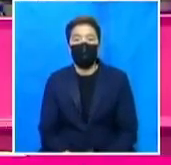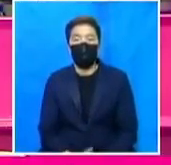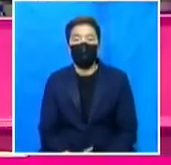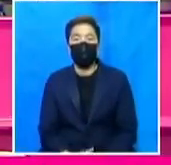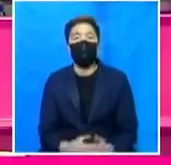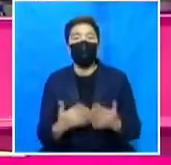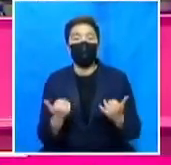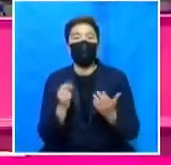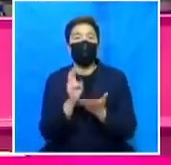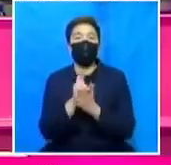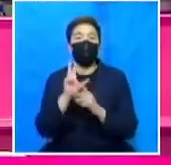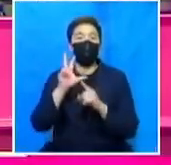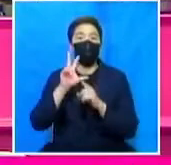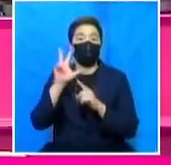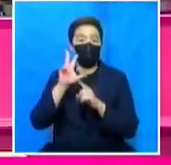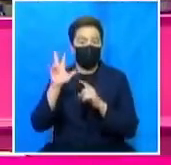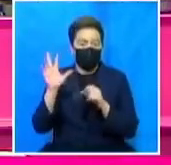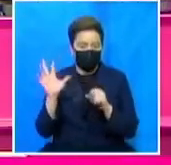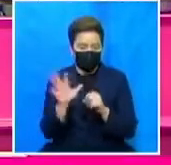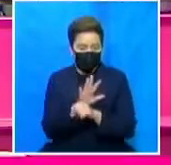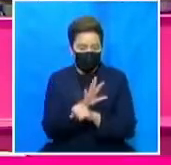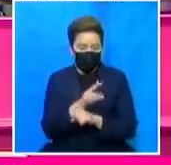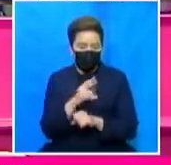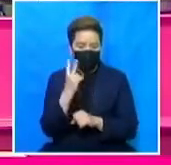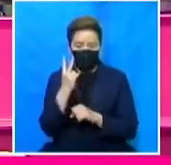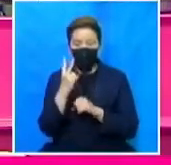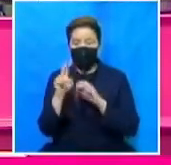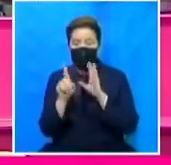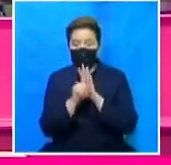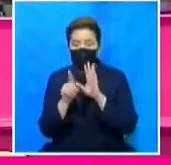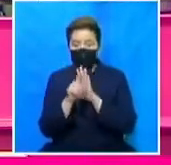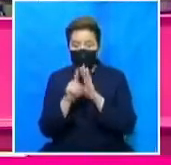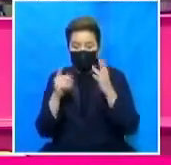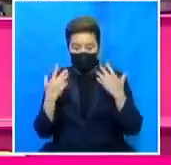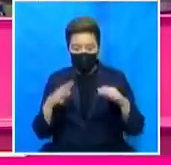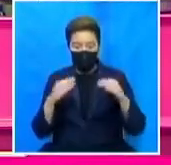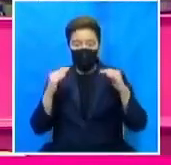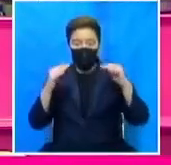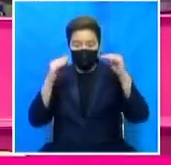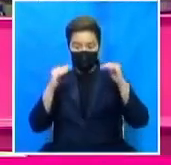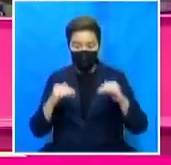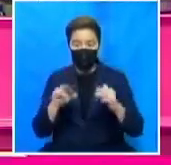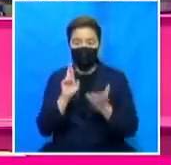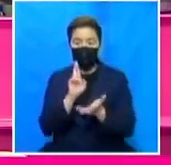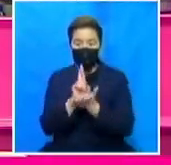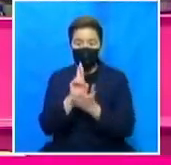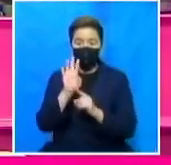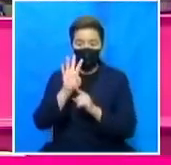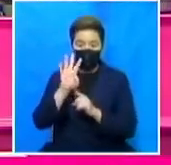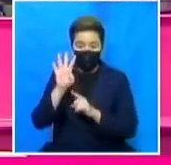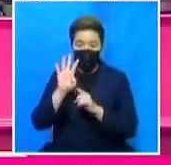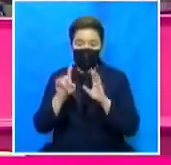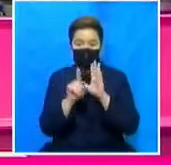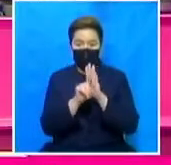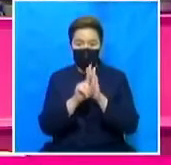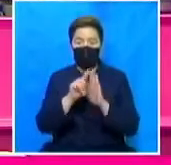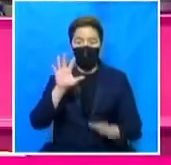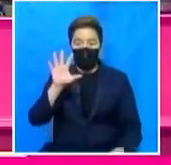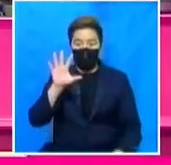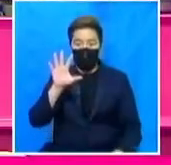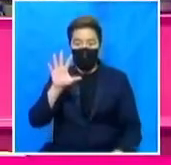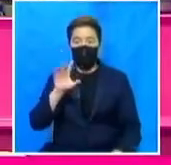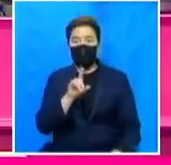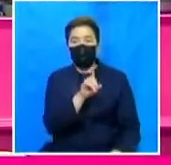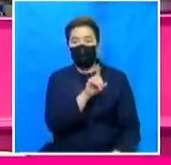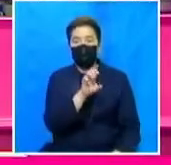ได้ทำการออกรางวัลอันดับที่3ครบทั้ง2ครั้งแล้วต่อไปจะทำการออกรางวัลอันดับที่4ออก5ครั้งงวด